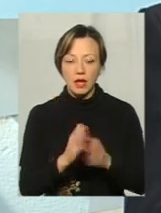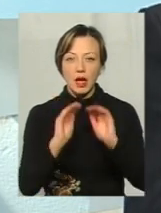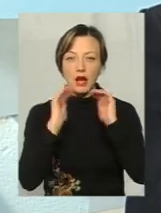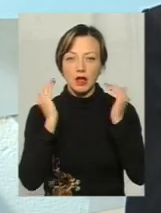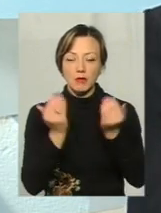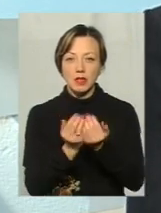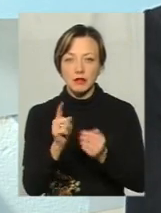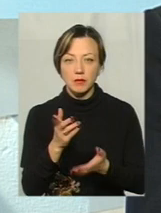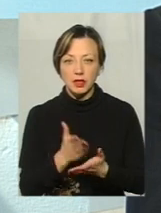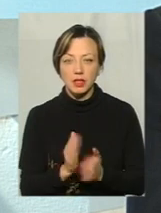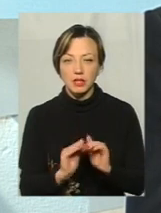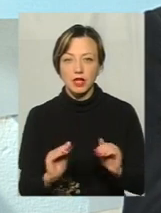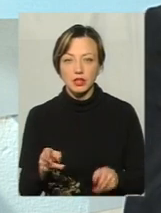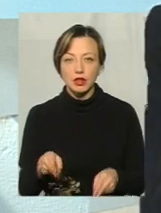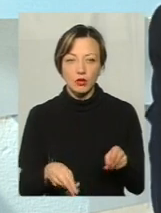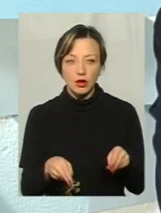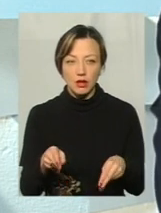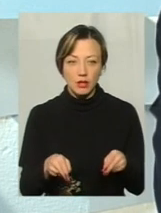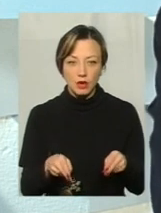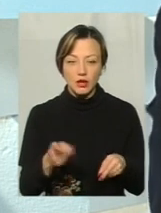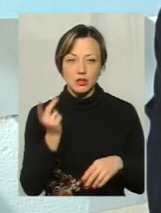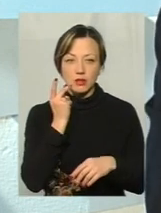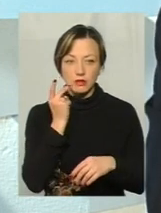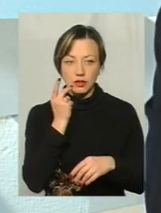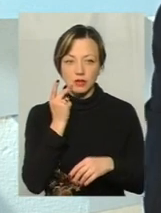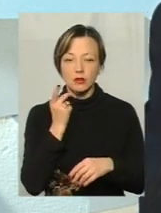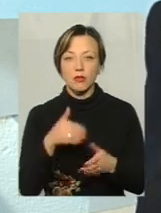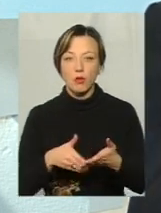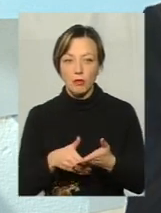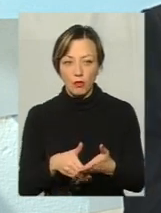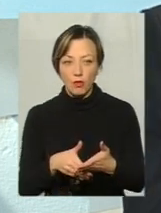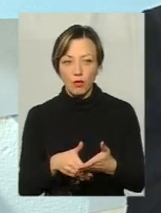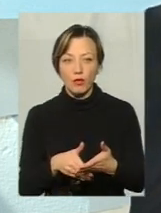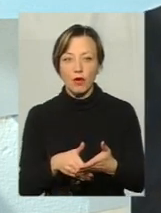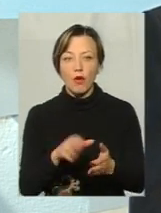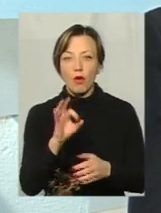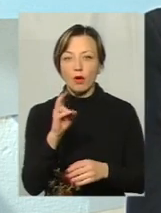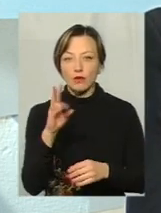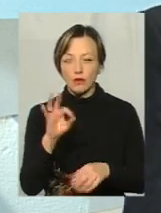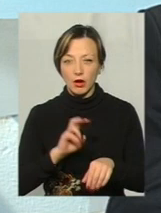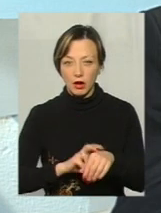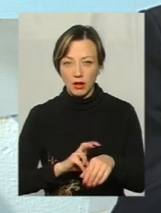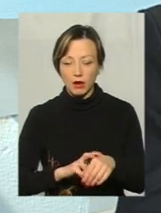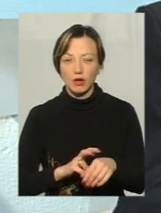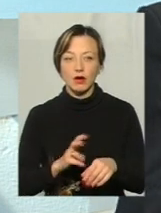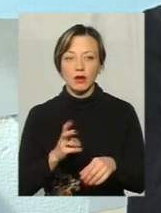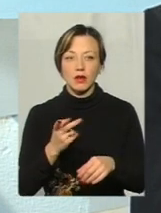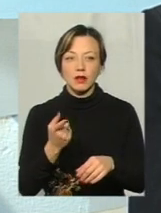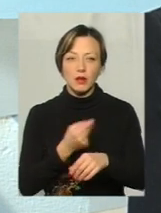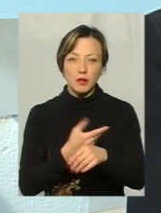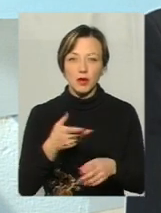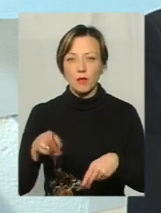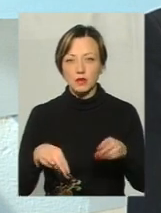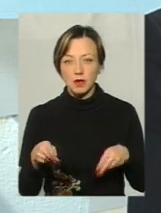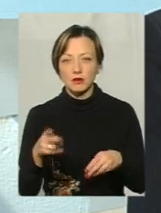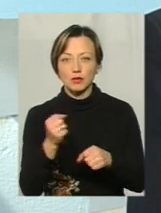реанімація, там є дитячі хірурги, які завжди допоможуть онкологу, який там буде, навіть і біопсії, на